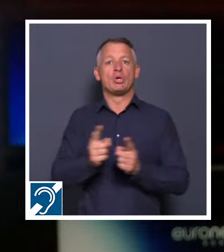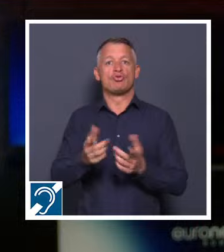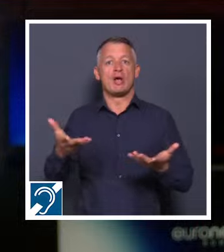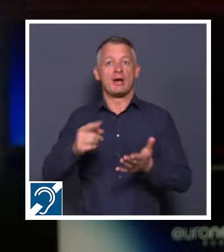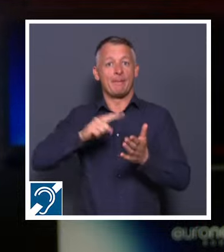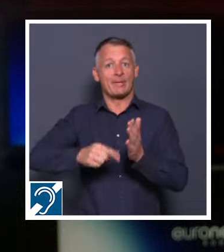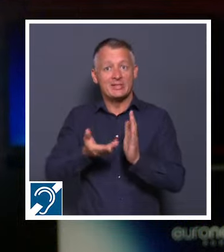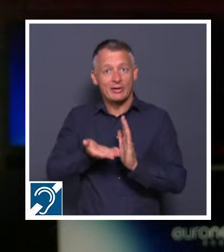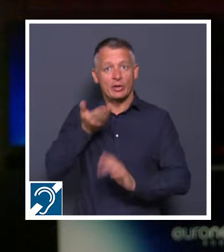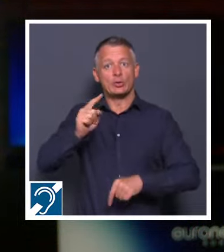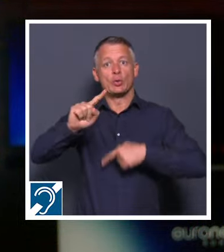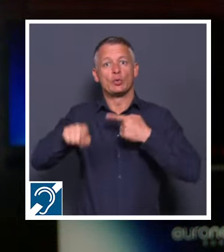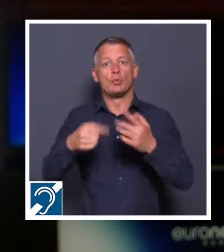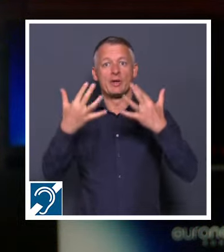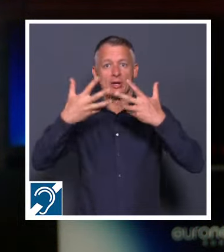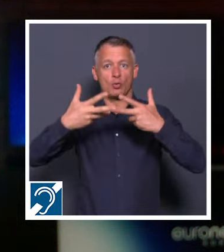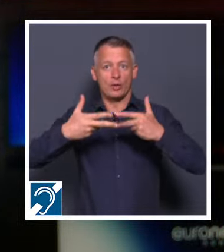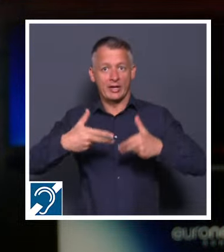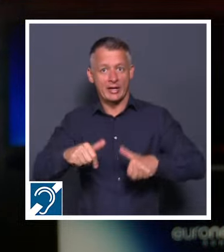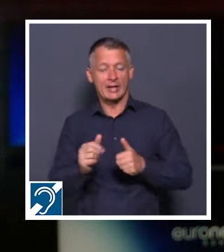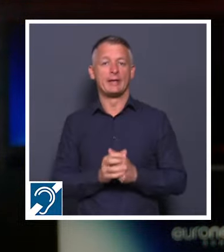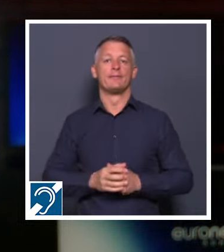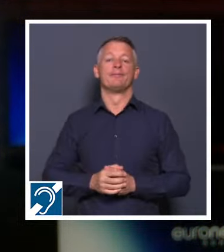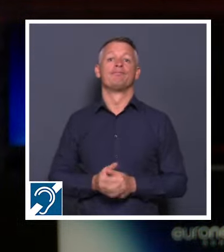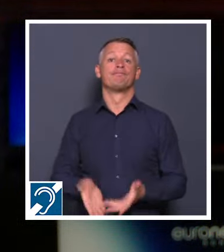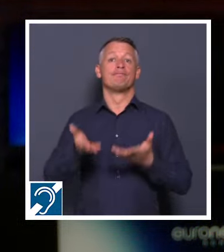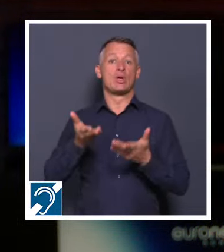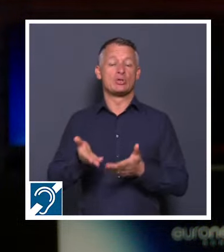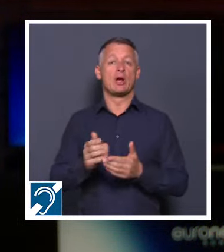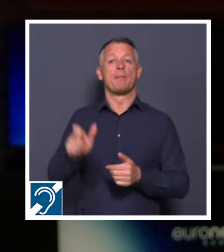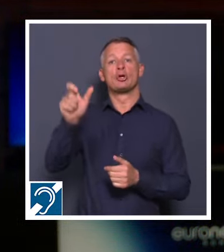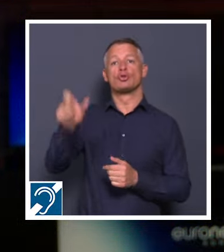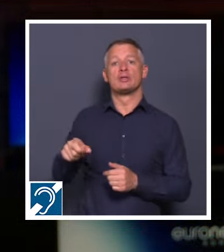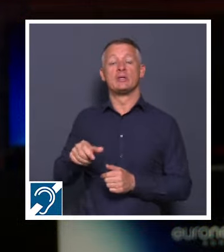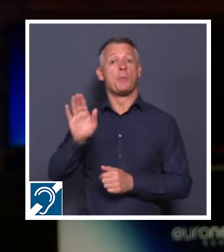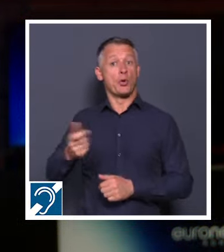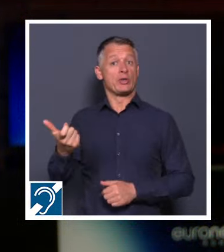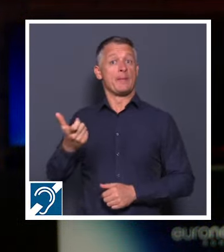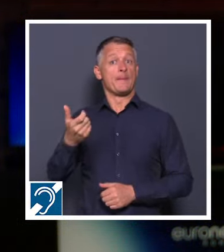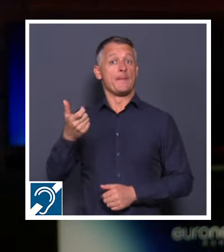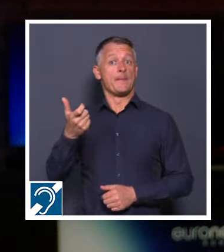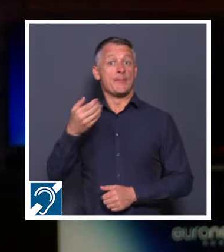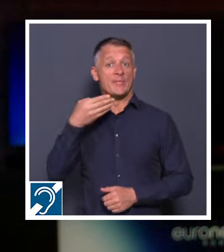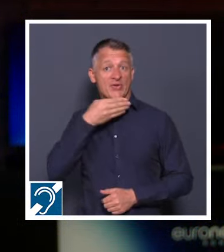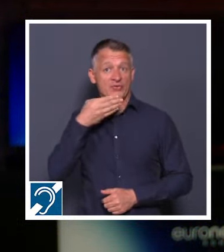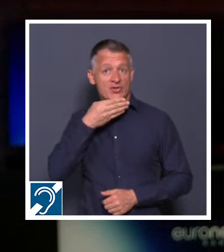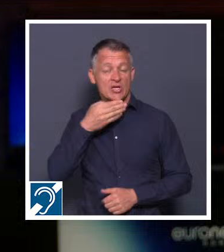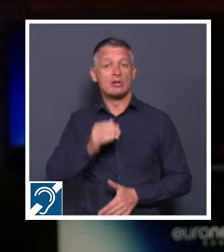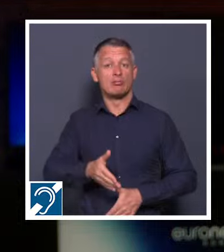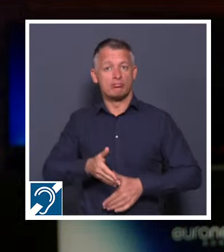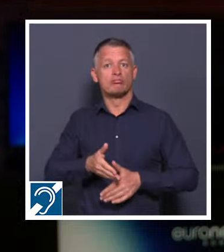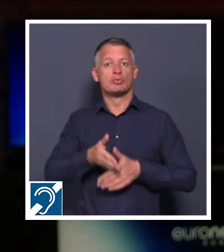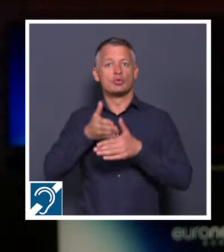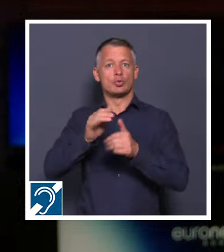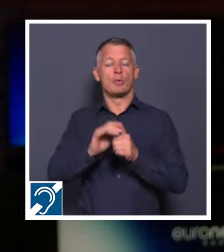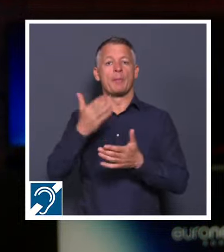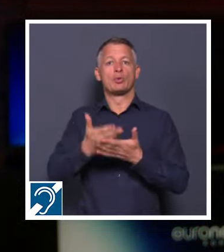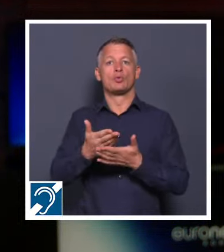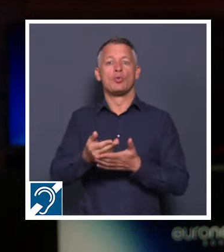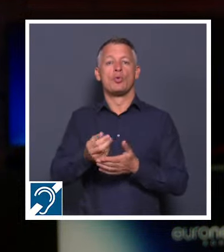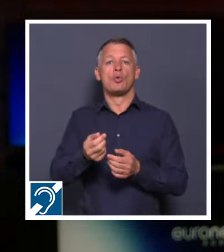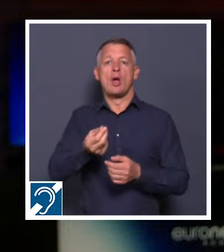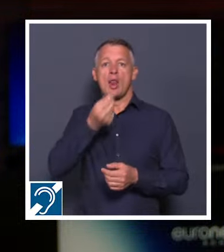au crescut în urma recalculării, astfel încât oamenii să beneficieze în continuare de facilități pentru alimente și